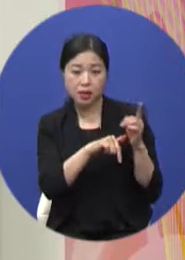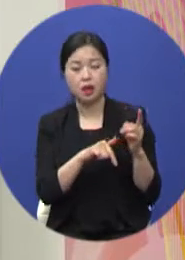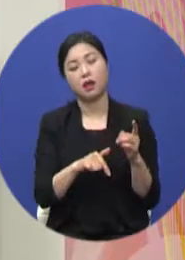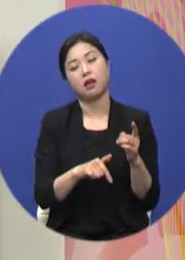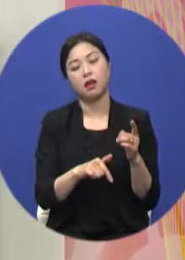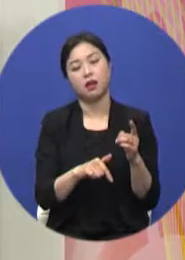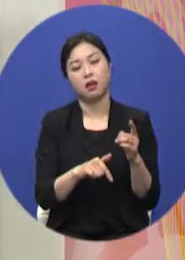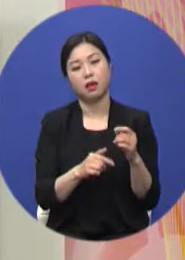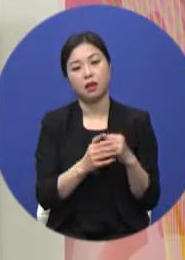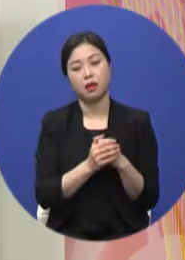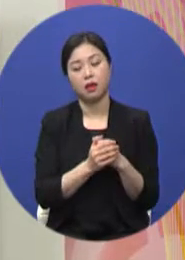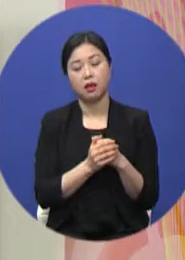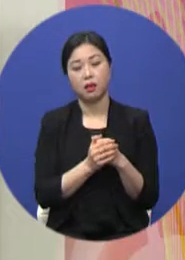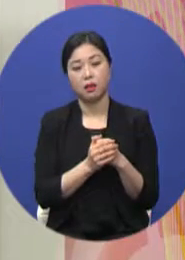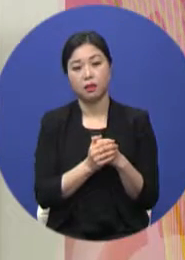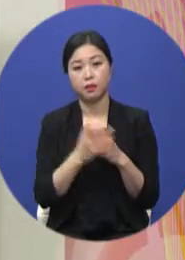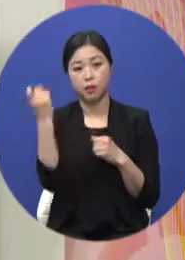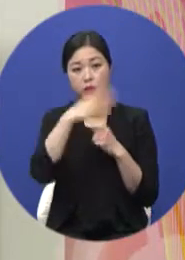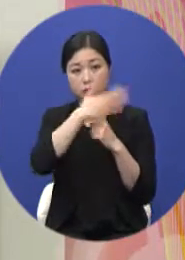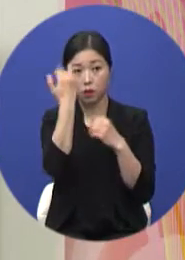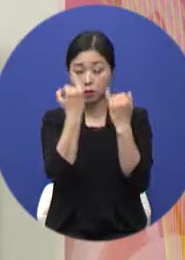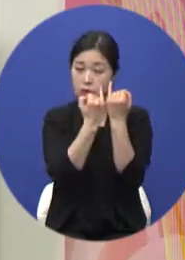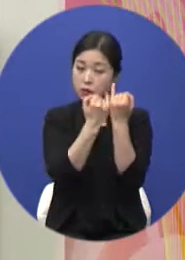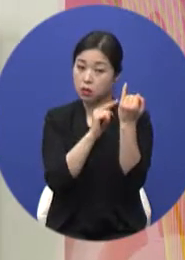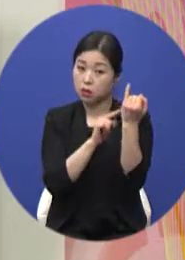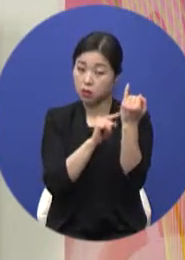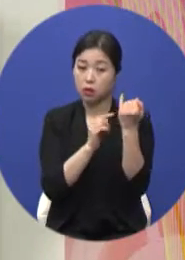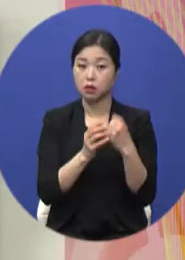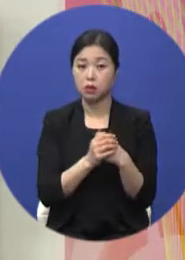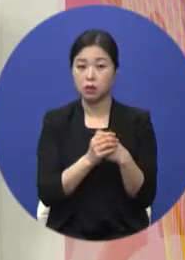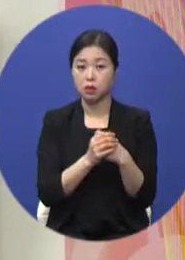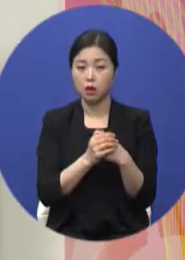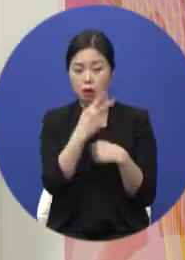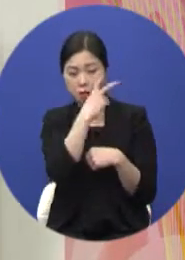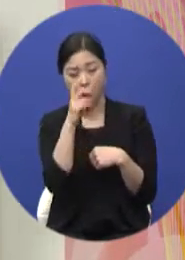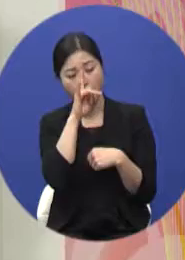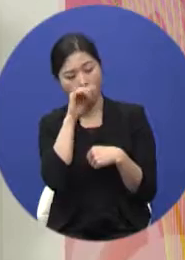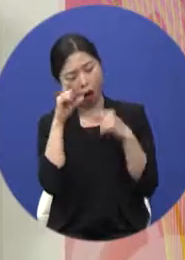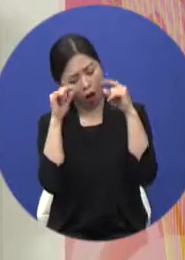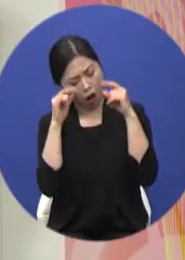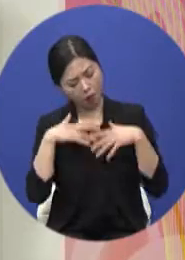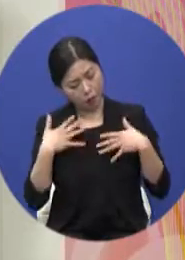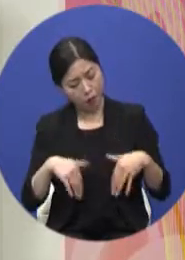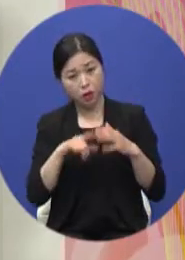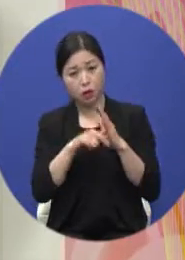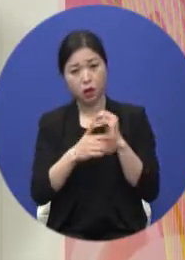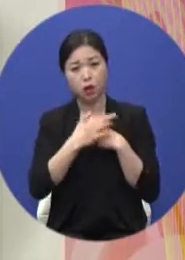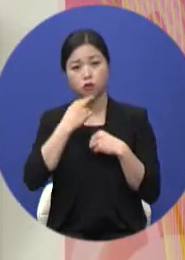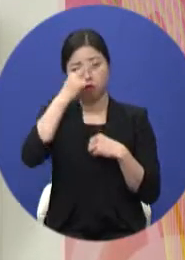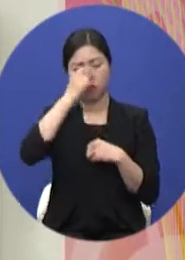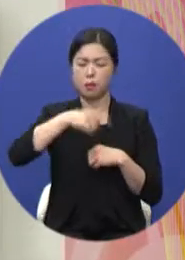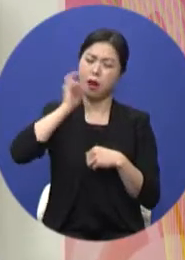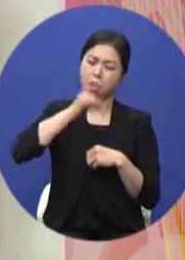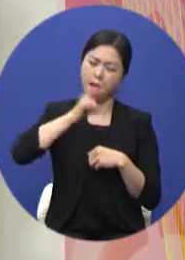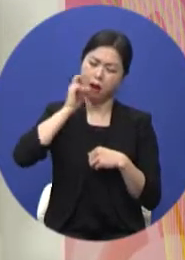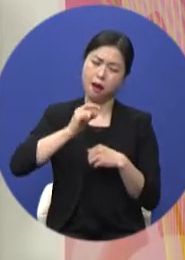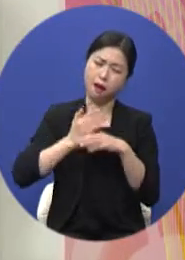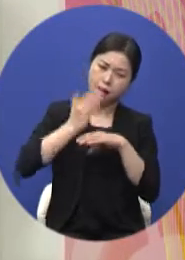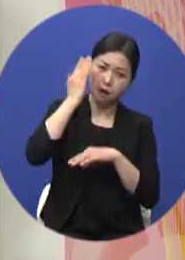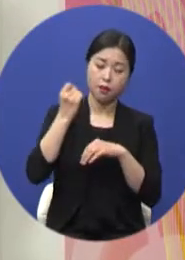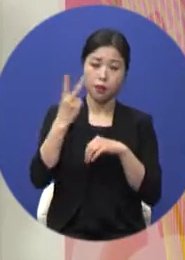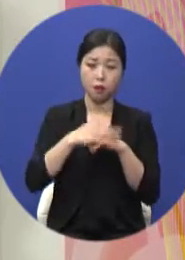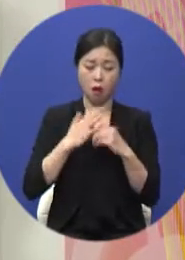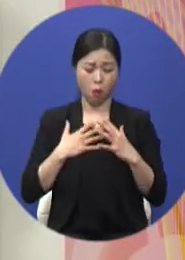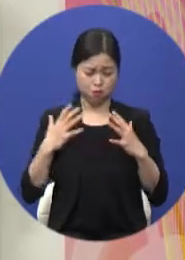항생제를 그리고 또 어떤 그 젊은 여성이긴 하지만 잘못 자고 피곤한 것도 그건 마찬가지죠. 예, 술 너무 과음하거나 아니 너무